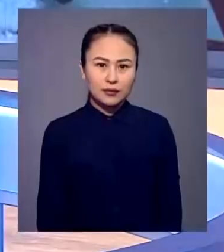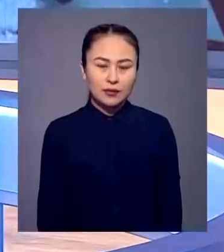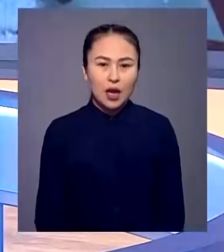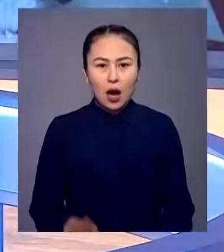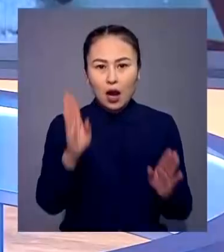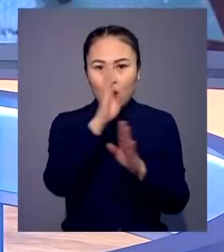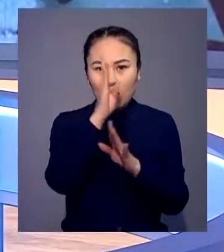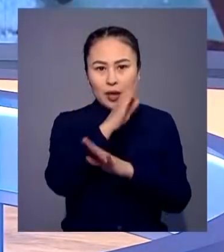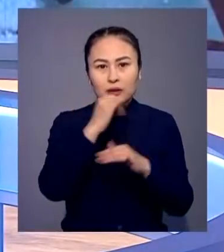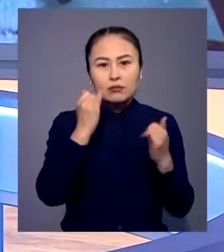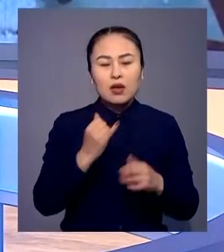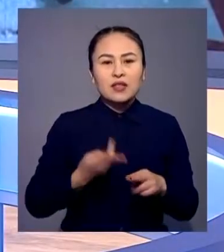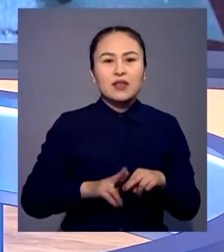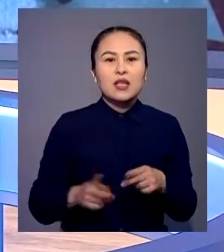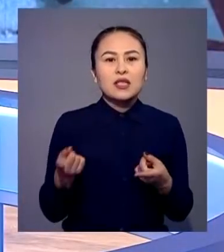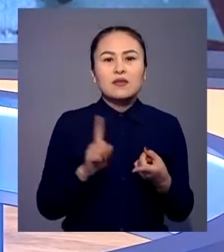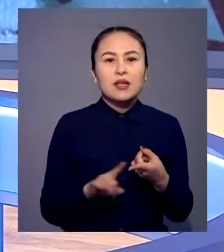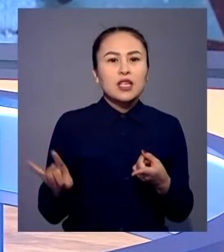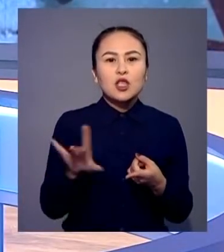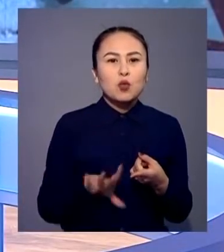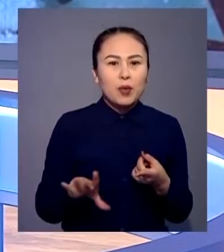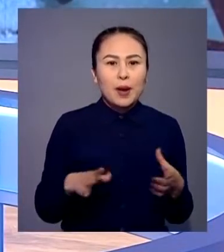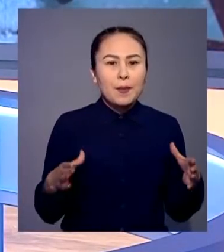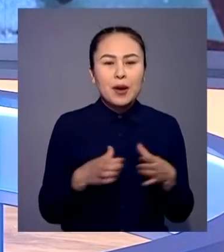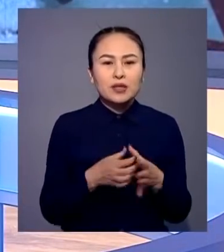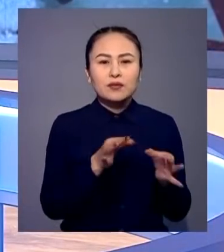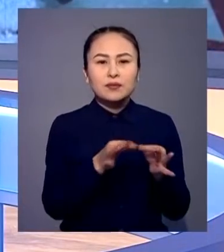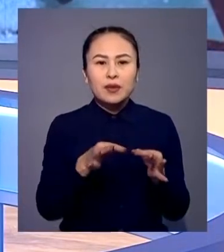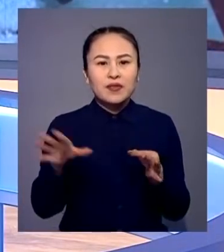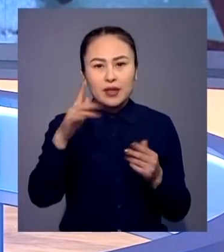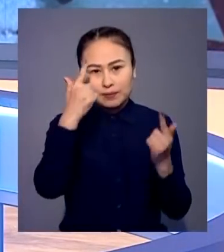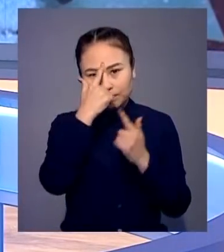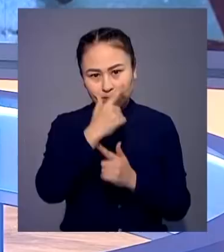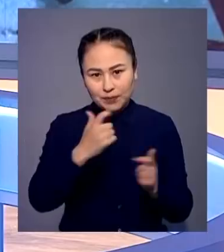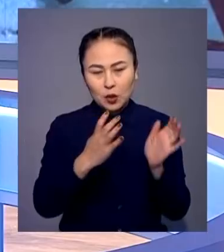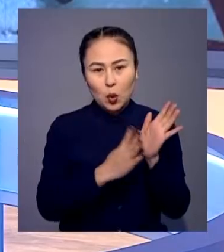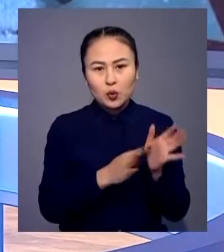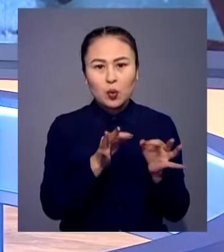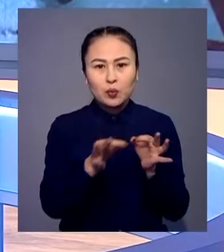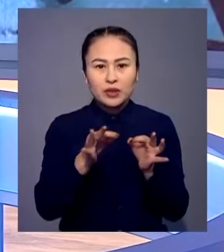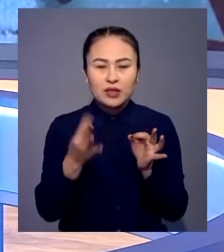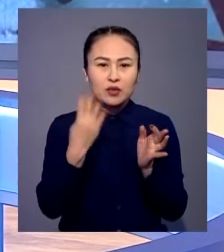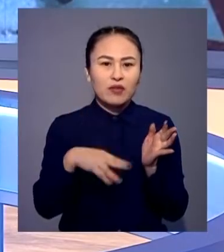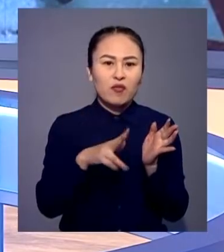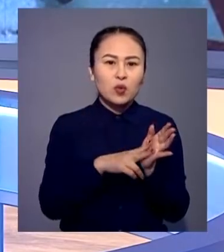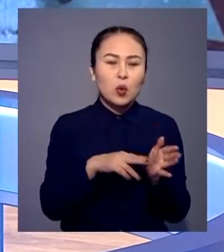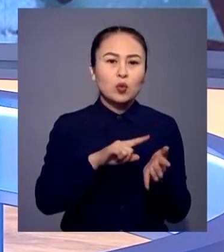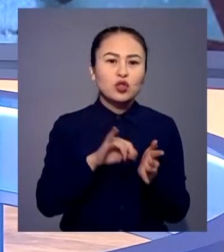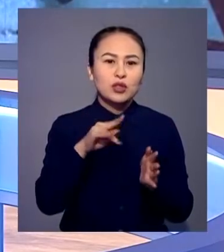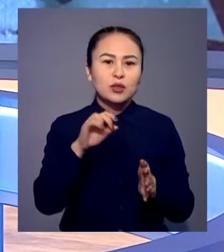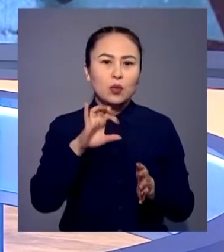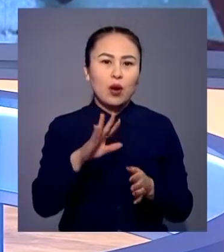Ауа райының қолайсыздығына байланысты республиканың барлық аумағында ескерту жарияланды. Еліміздің 9 облысының 48